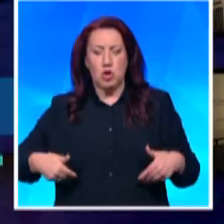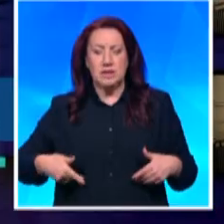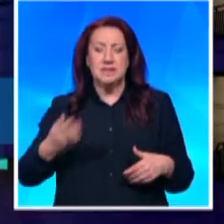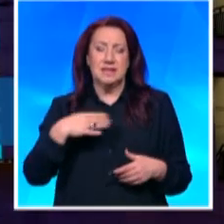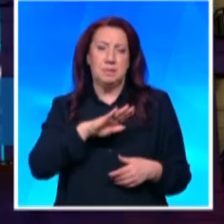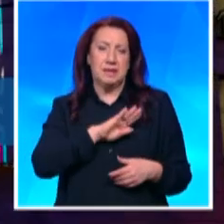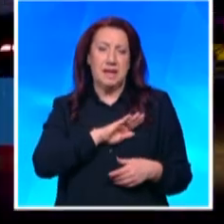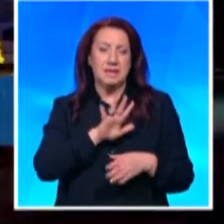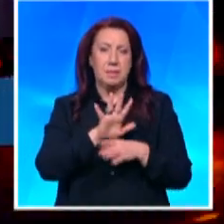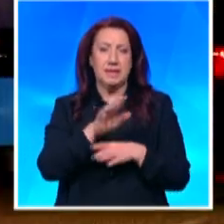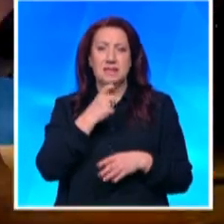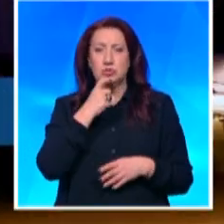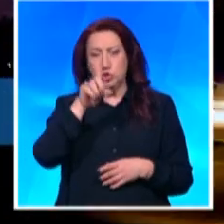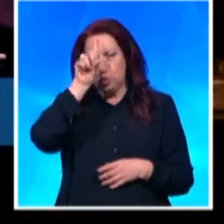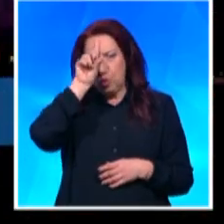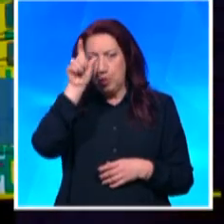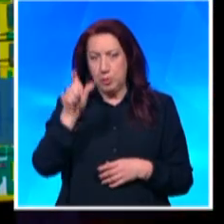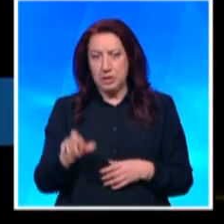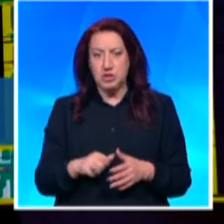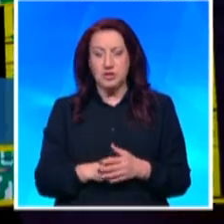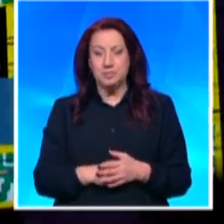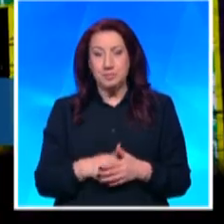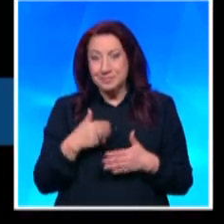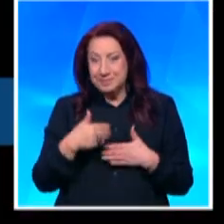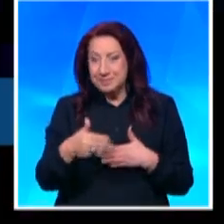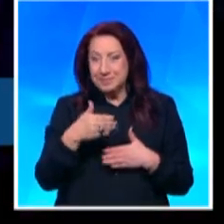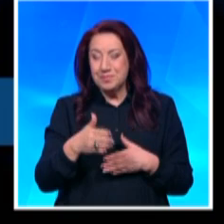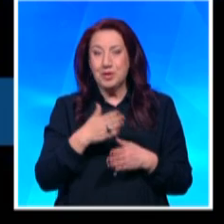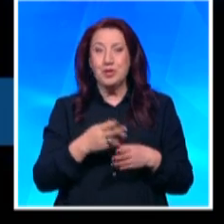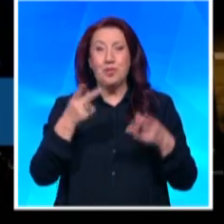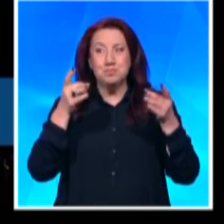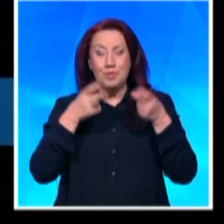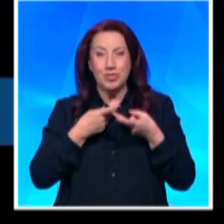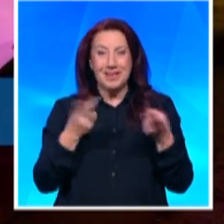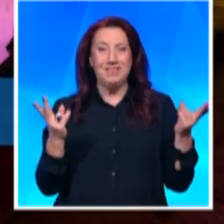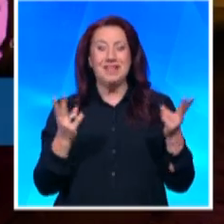Броени минути до старта на фестивала на светлините Лунар.